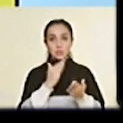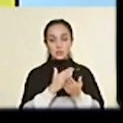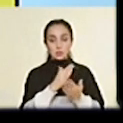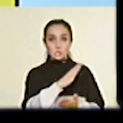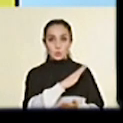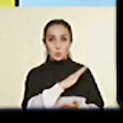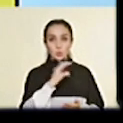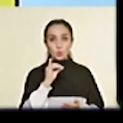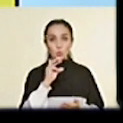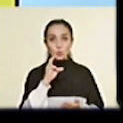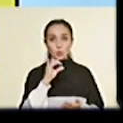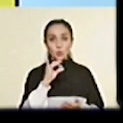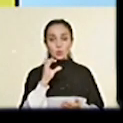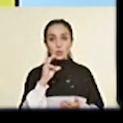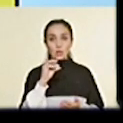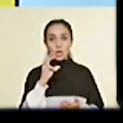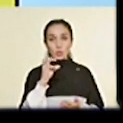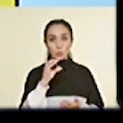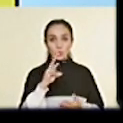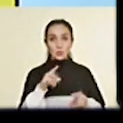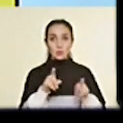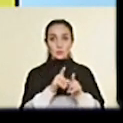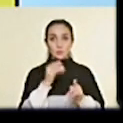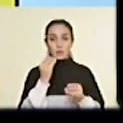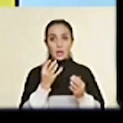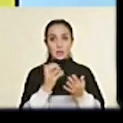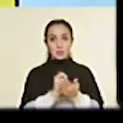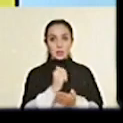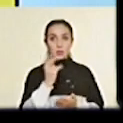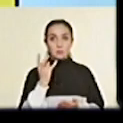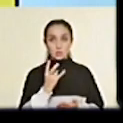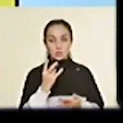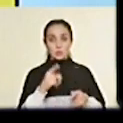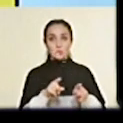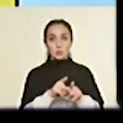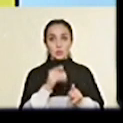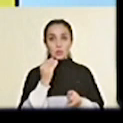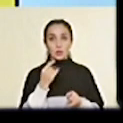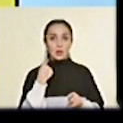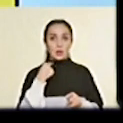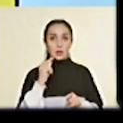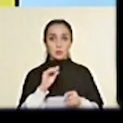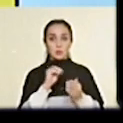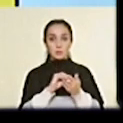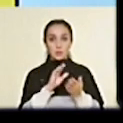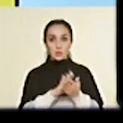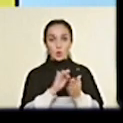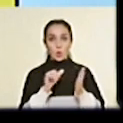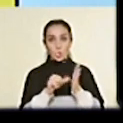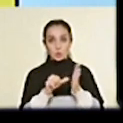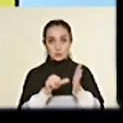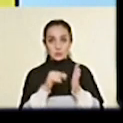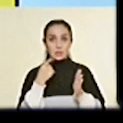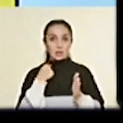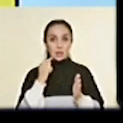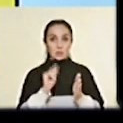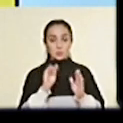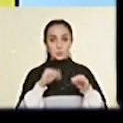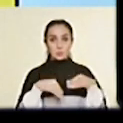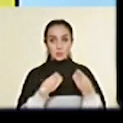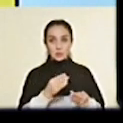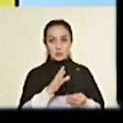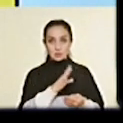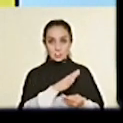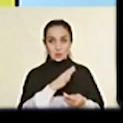topgan Yunon koloniyalarini aniqlab chiqing. Ya'ni raqamlarda berilgan, ya'ni 6 raqam bilan